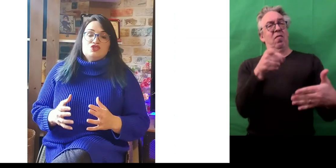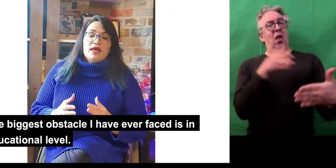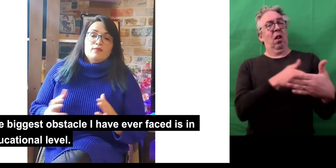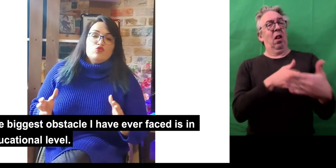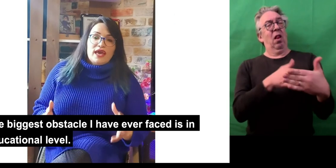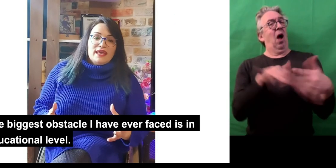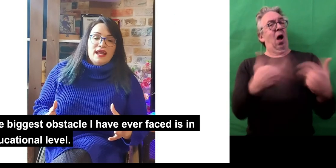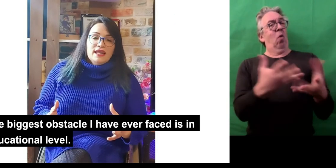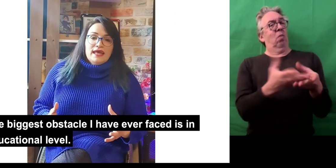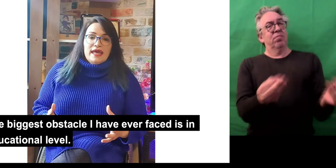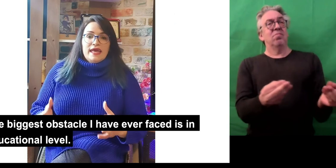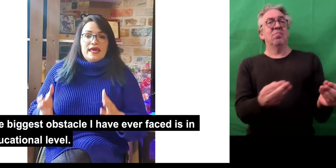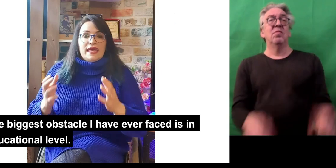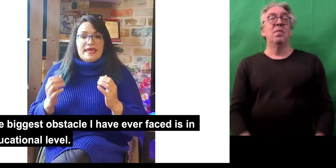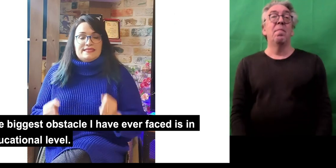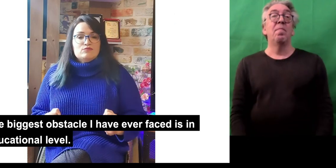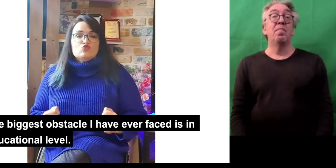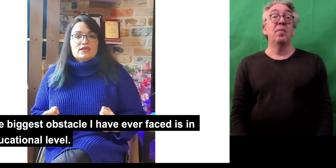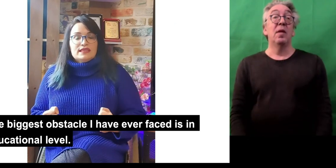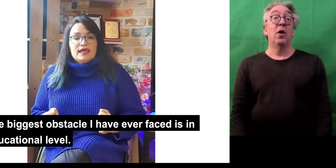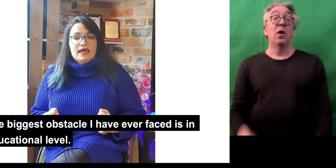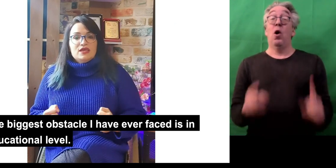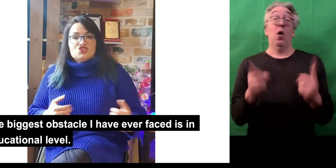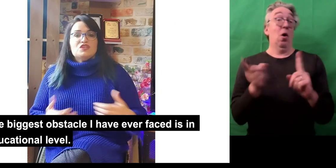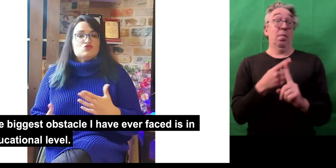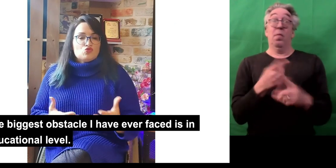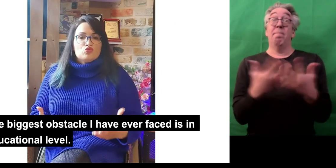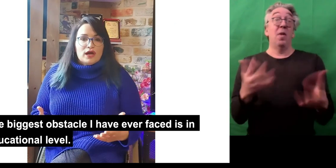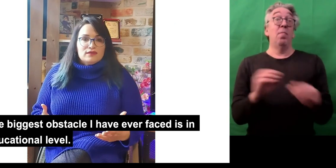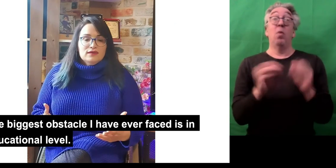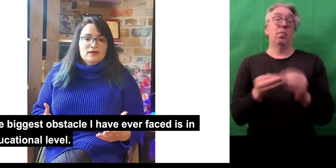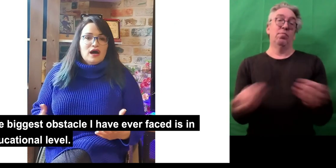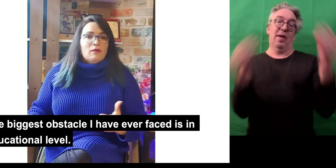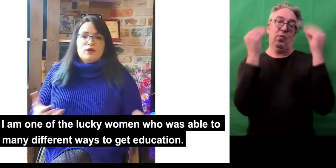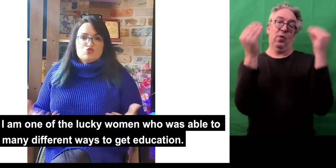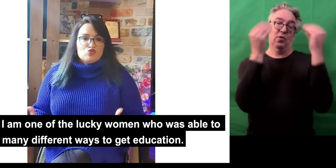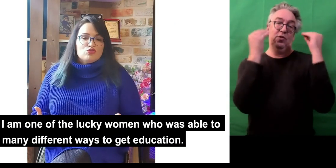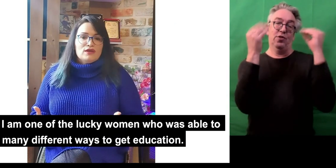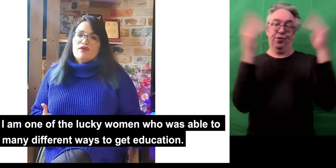Benim için en büyük engel eğitim düzeyinde yaşadığımız sorunlardı.